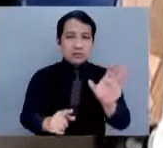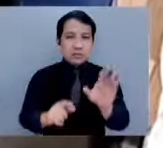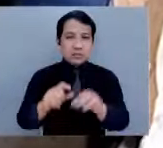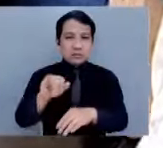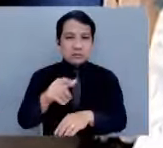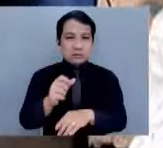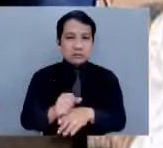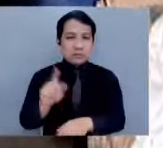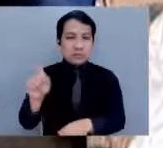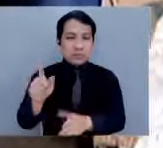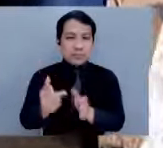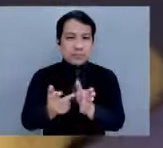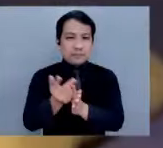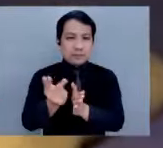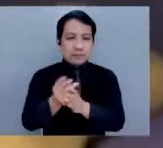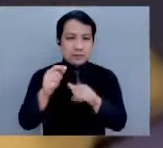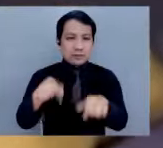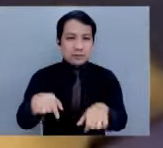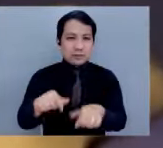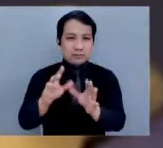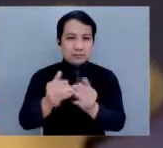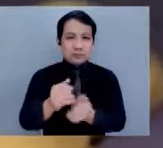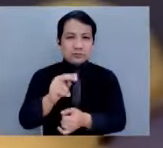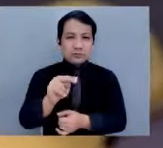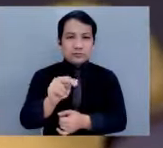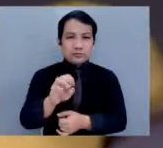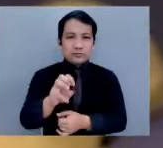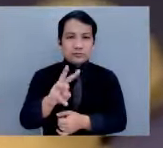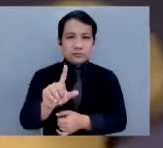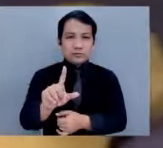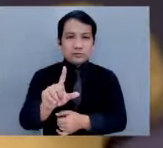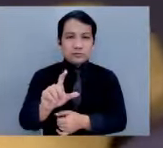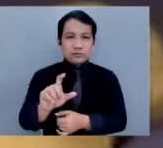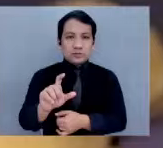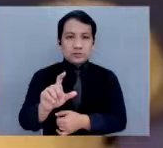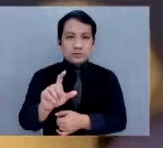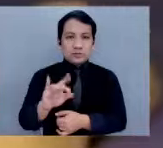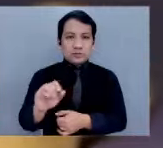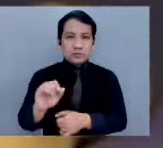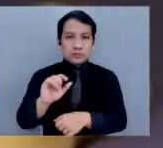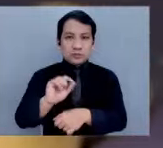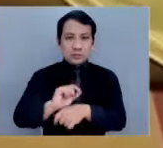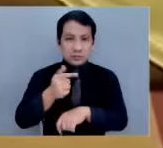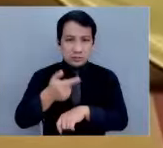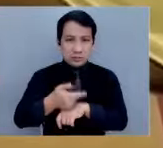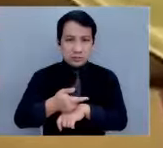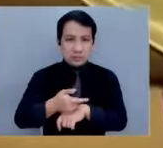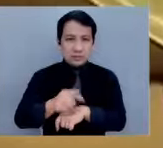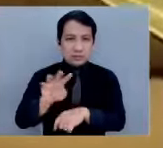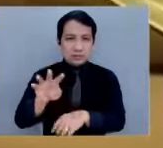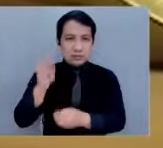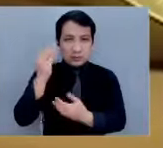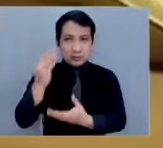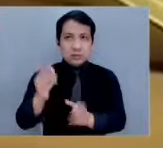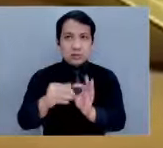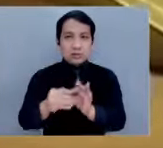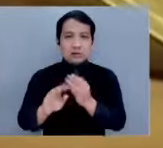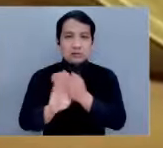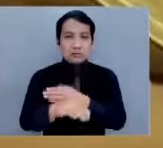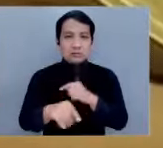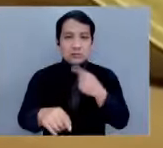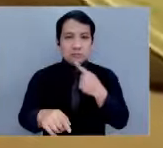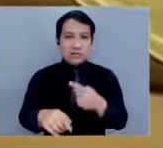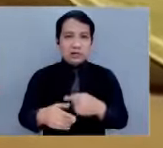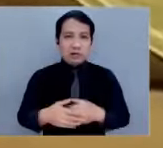bunga sa Pasig at barangay new lower bikutan sa Taguig 4:00 ng madaling araw pa maibabalik ang supply